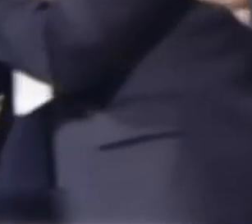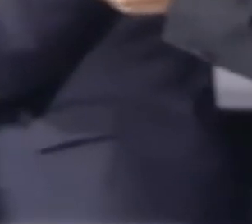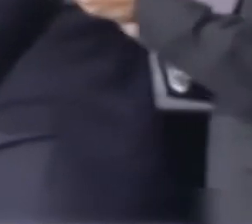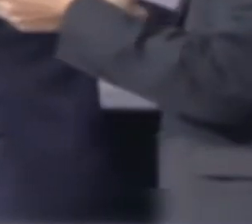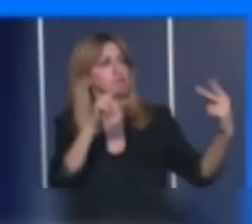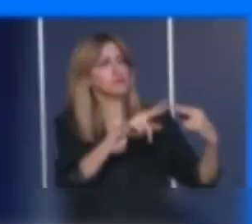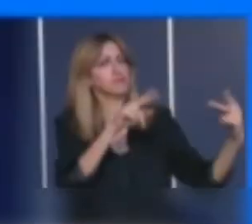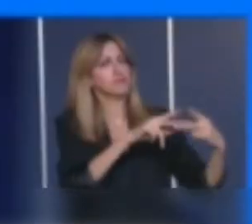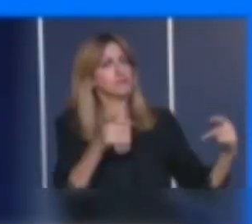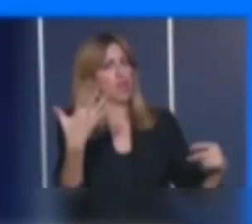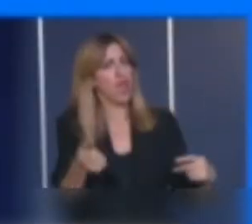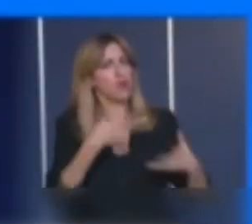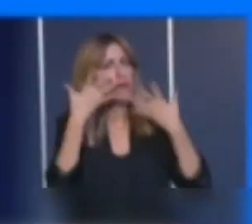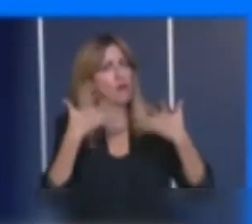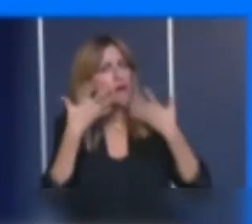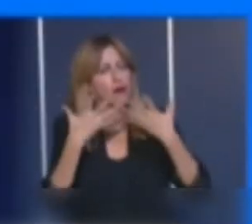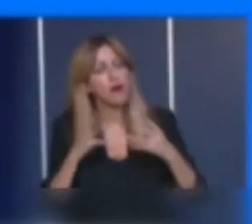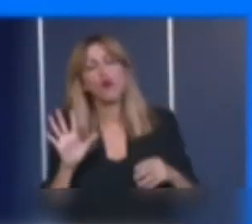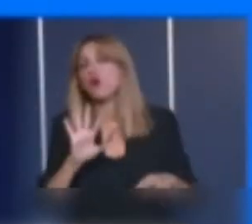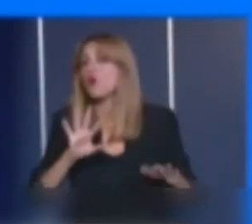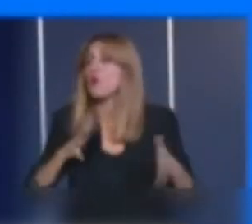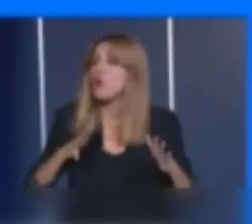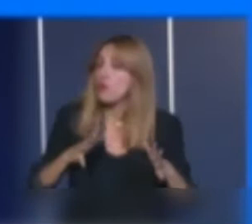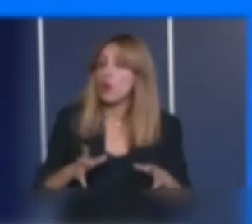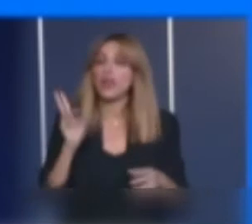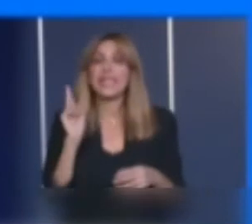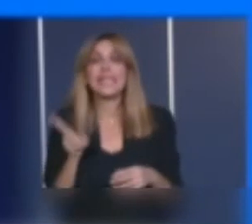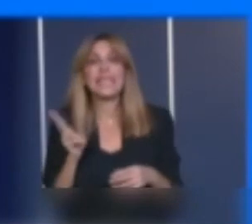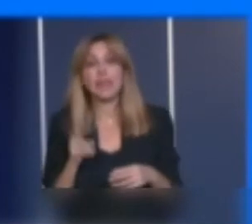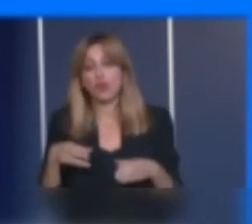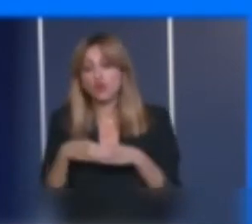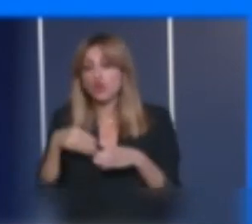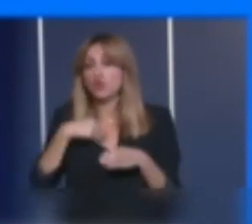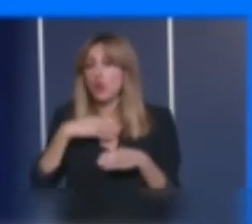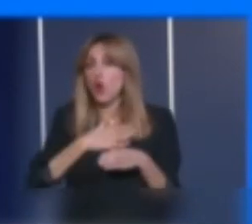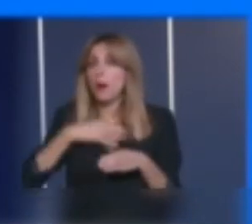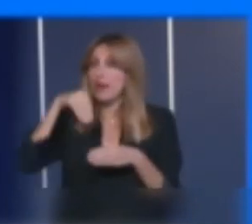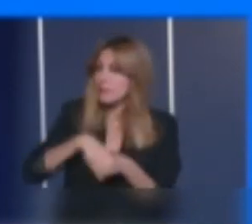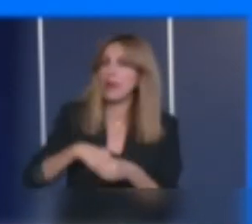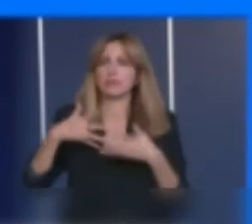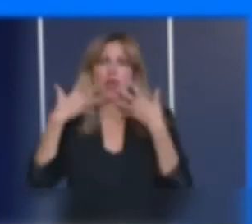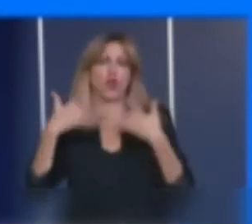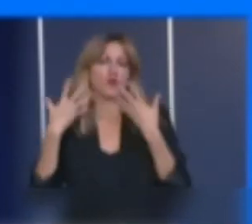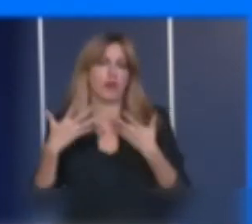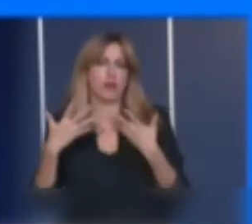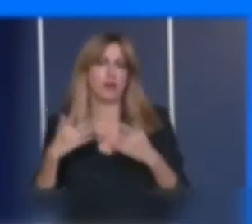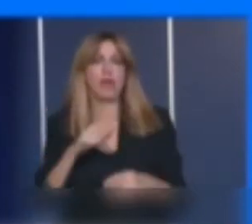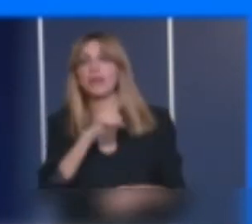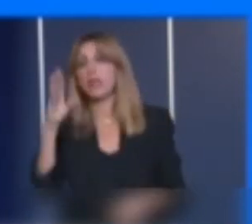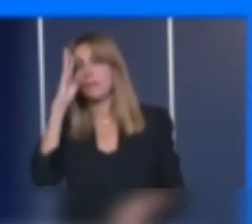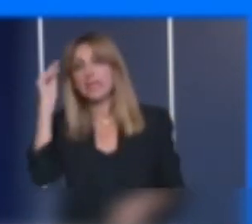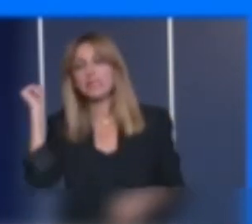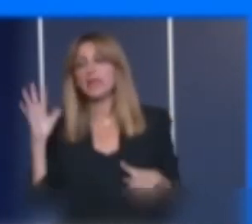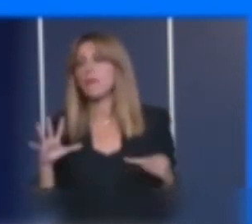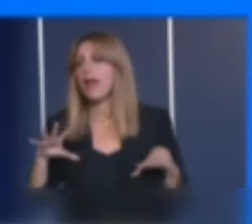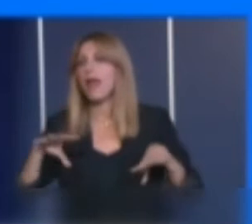της χώρας. Δεν θέλω να ξεχνάτε πως η αλαζονία και η αυταρέσκεια στην εξουσία είναι πάντα